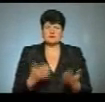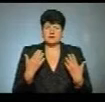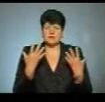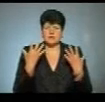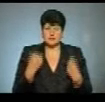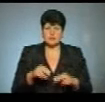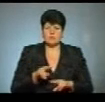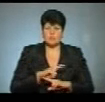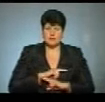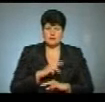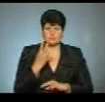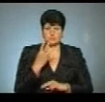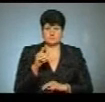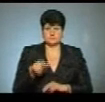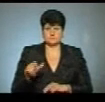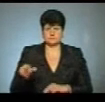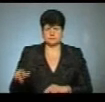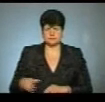коронавірусу померли троє осіб.